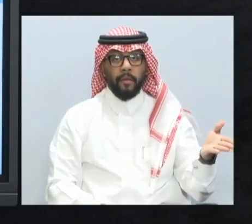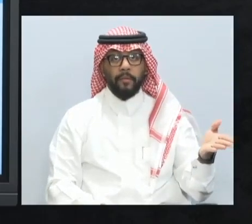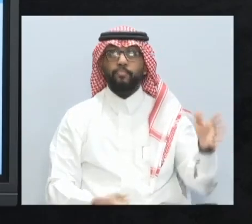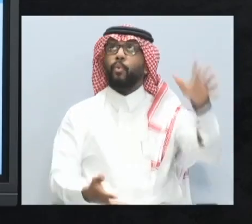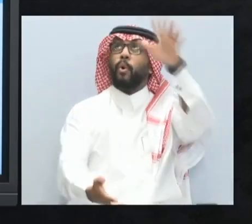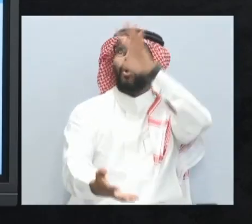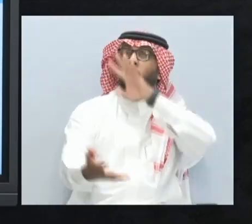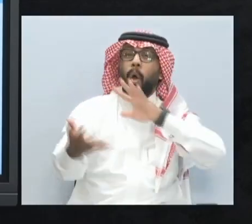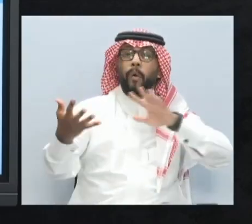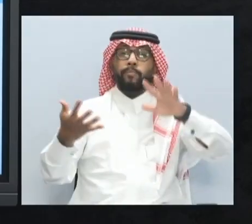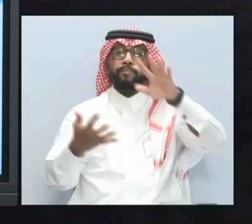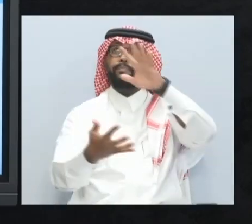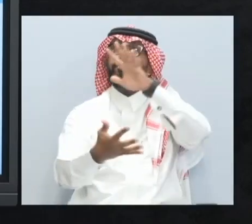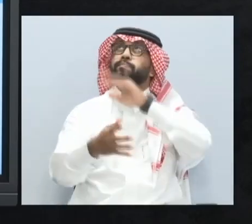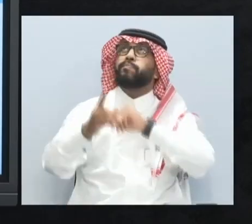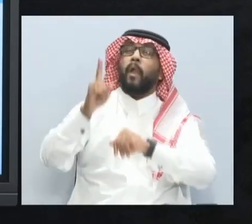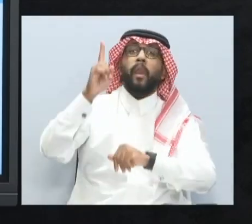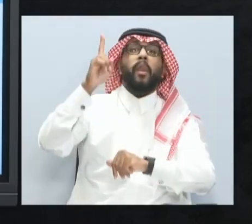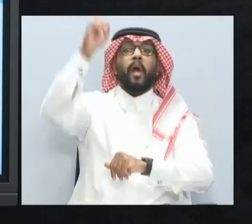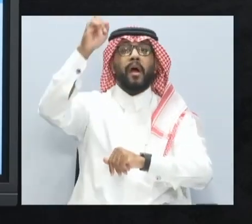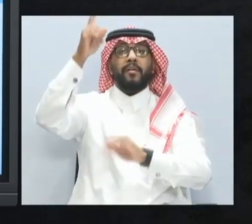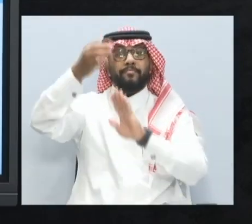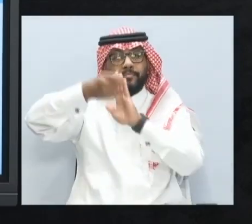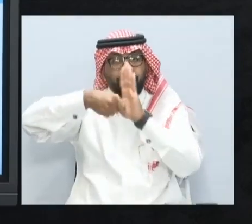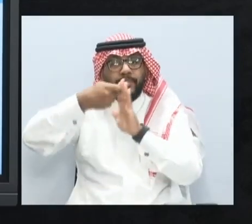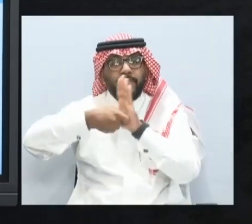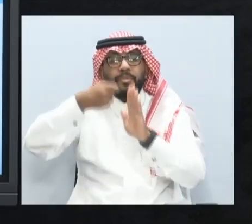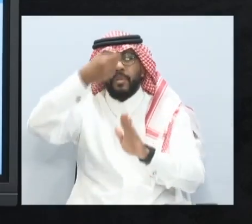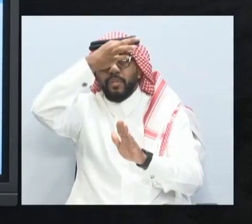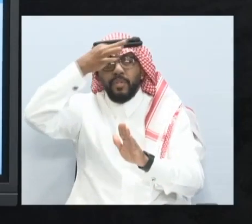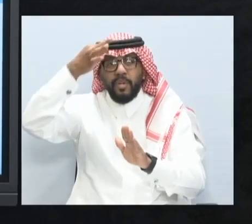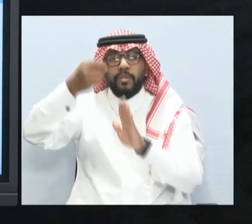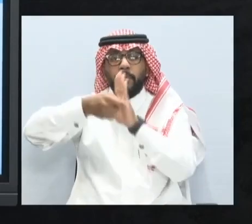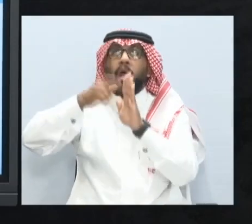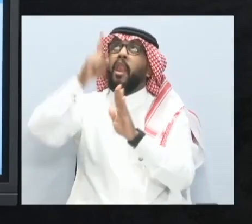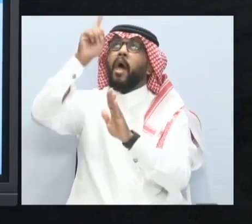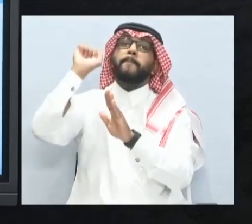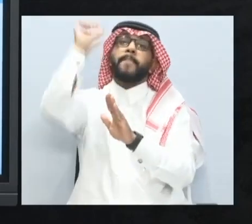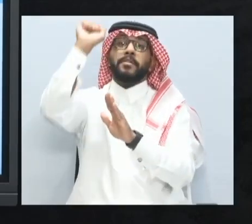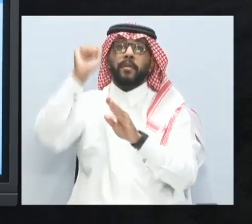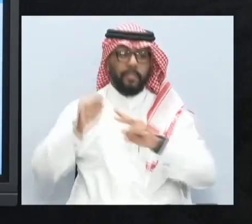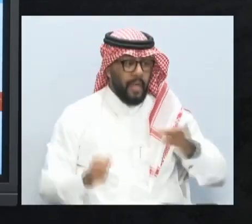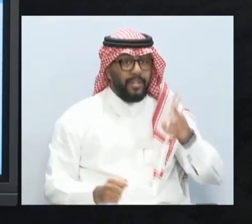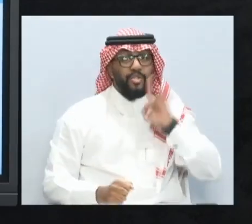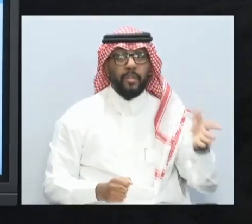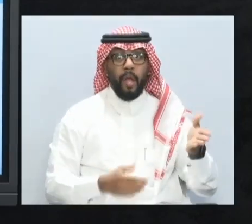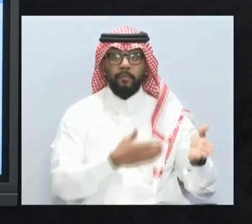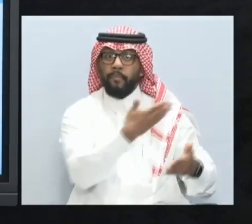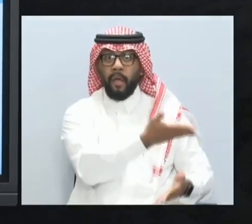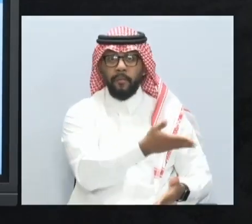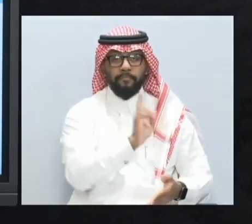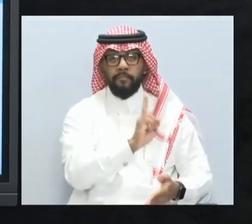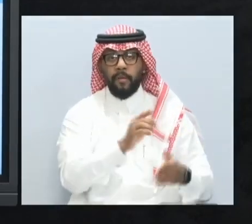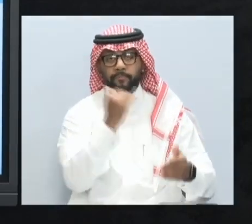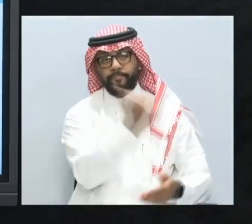خاصه بالله من افعال الله جل وعلا في لغير الله لذلك وقع في الكفر نسال الله ان يعافينا واياكم الامر